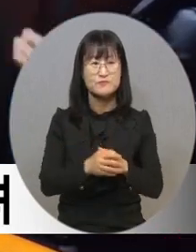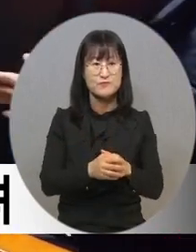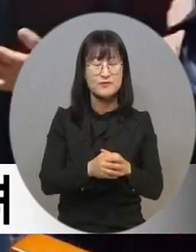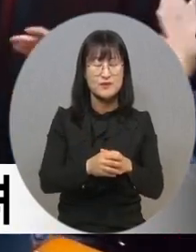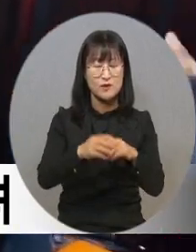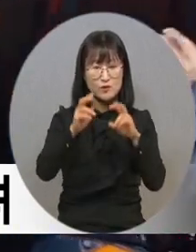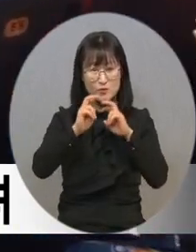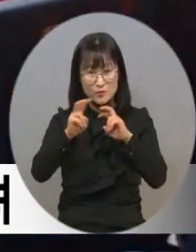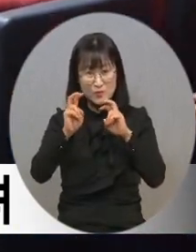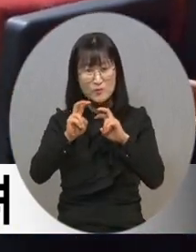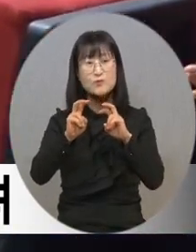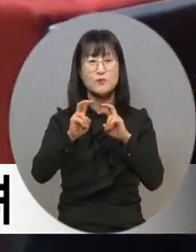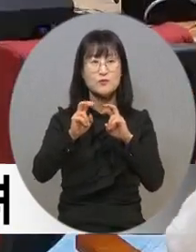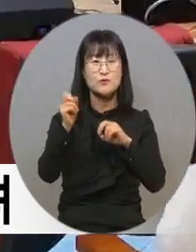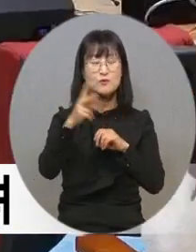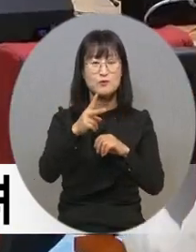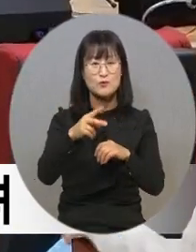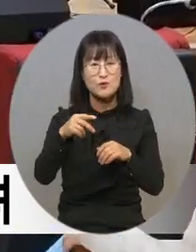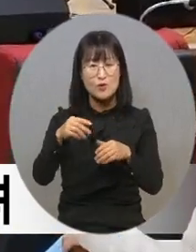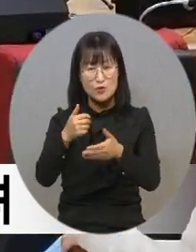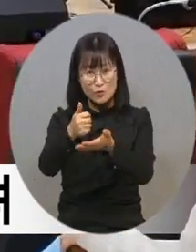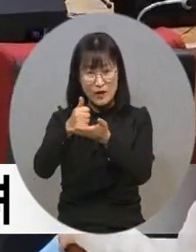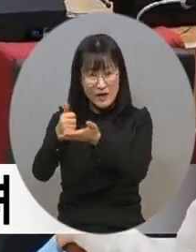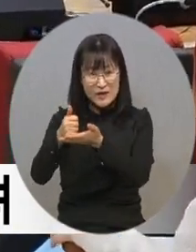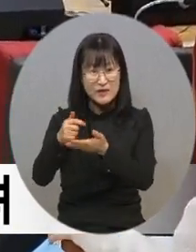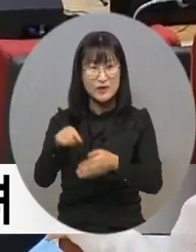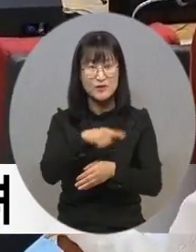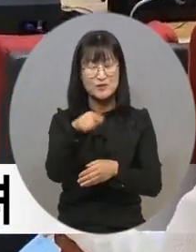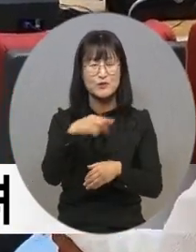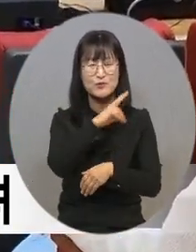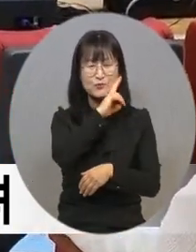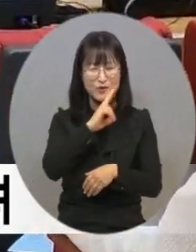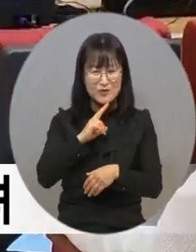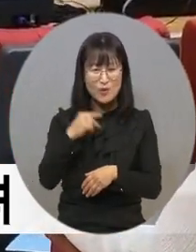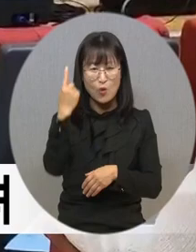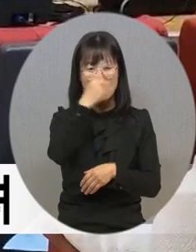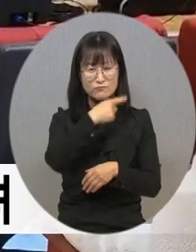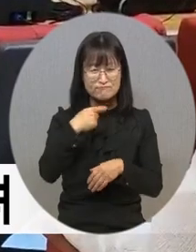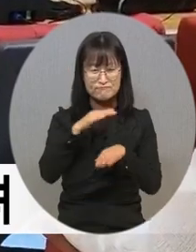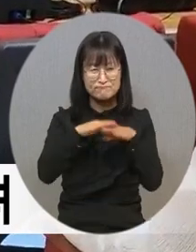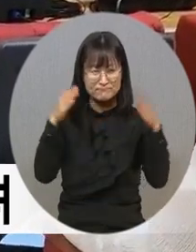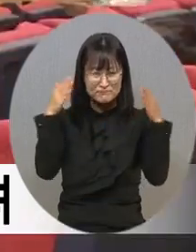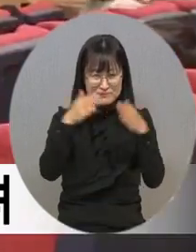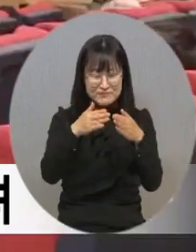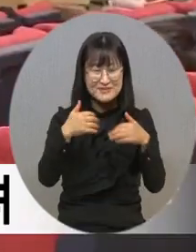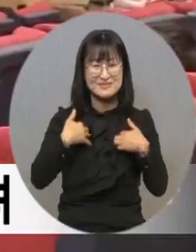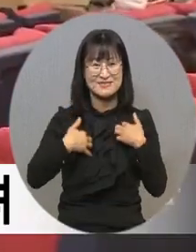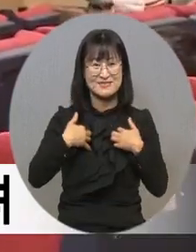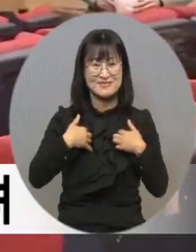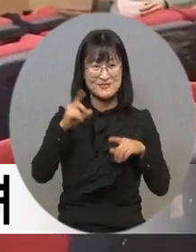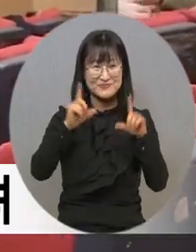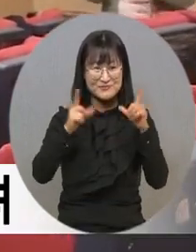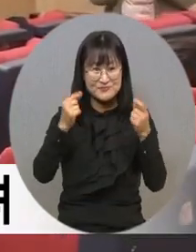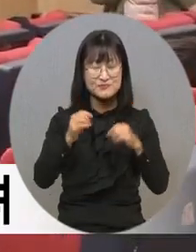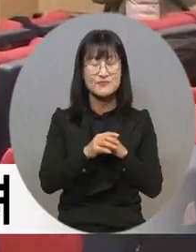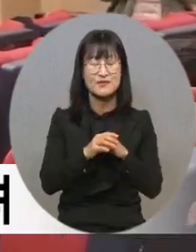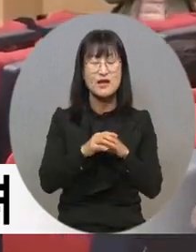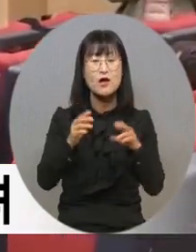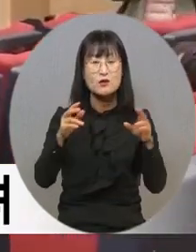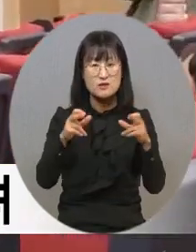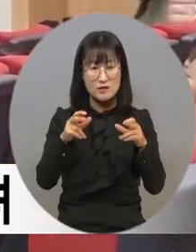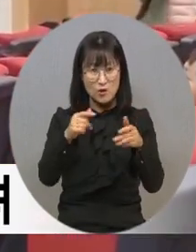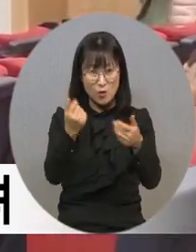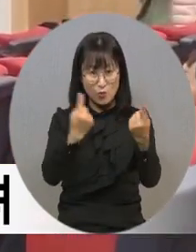연주가도 관객도 편안해 보입니다. 연주가들의 표정에는 진지함과 즐거움이 보입니다. 관객도 즐거움으로